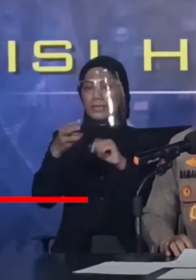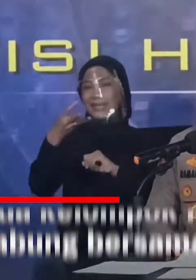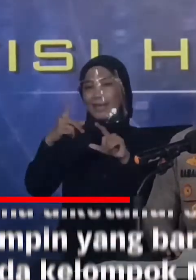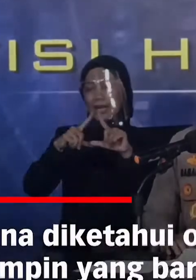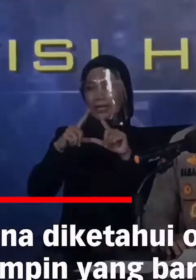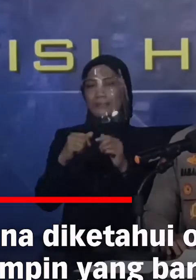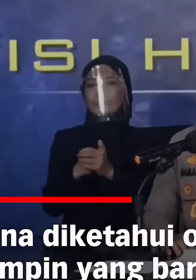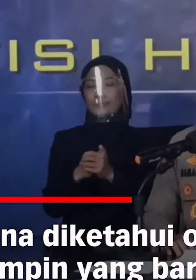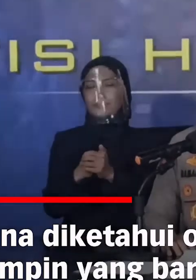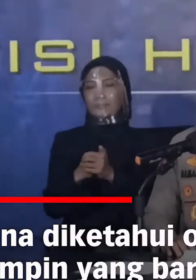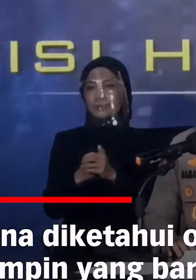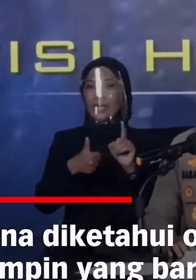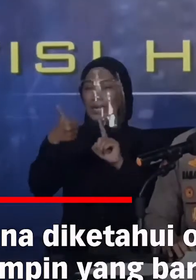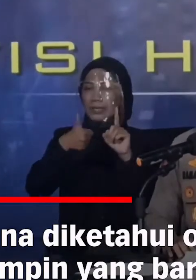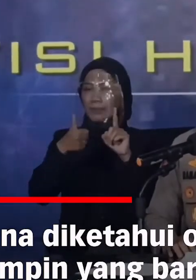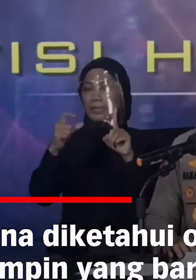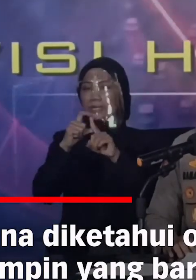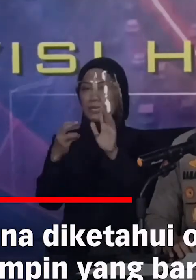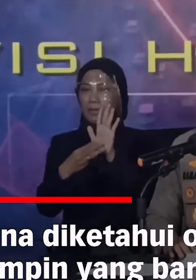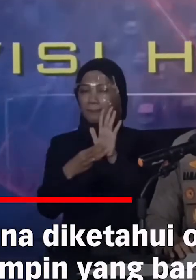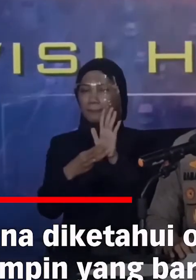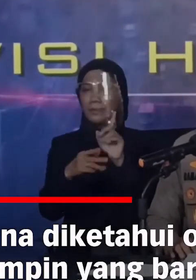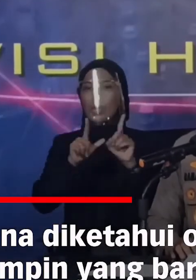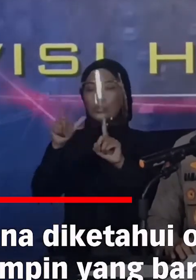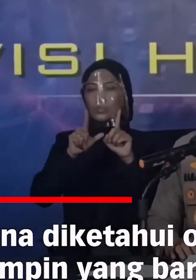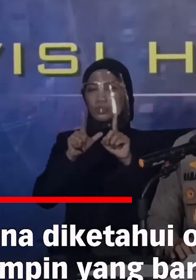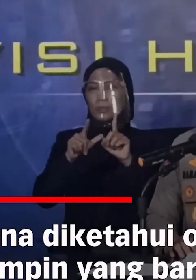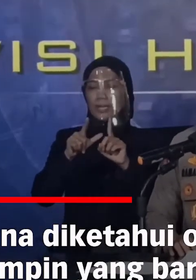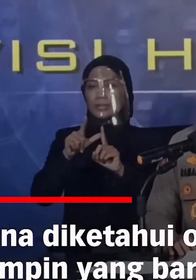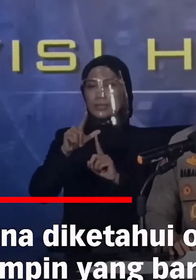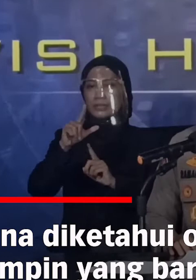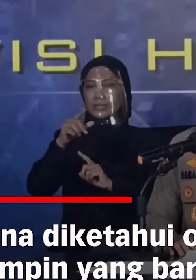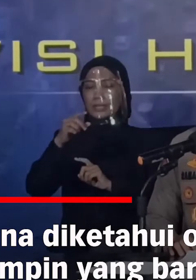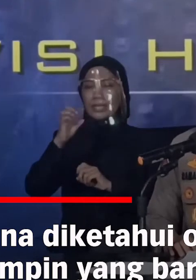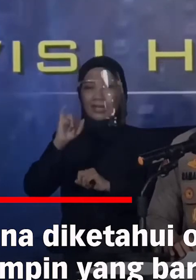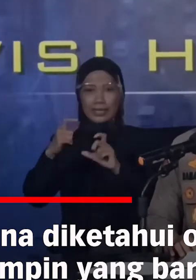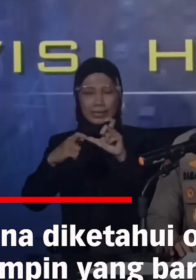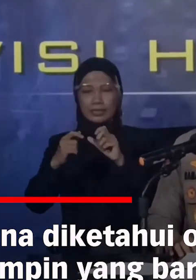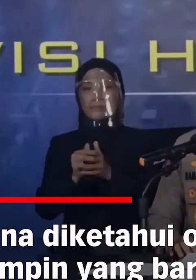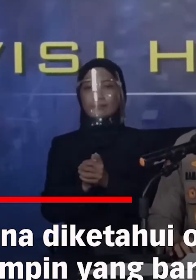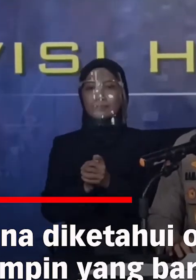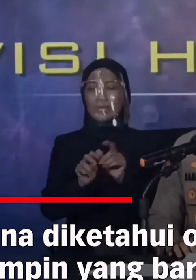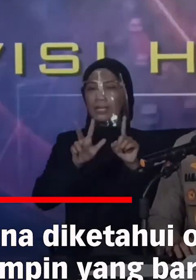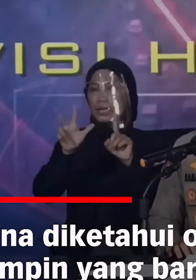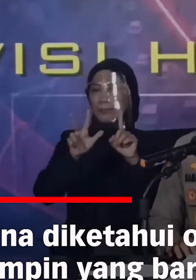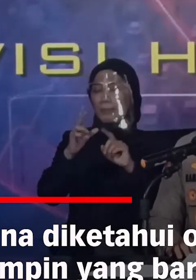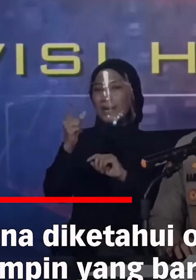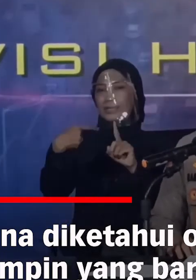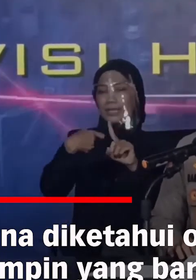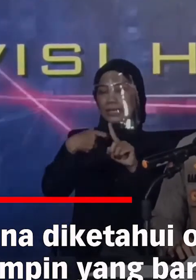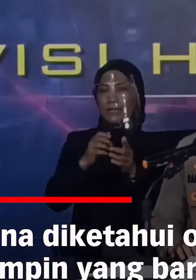EA, 16 DM, 17 S, 18